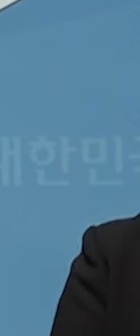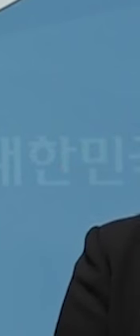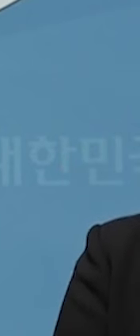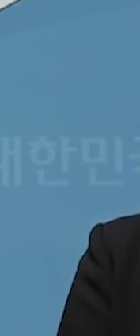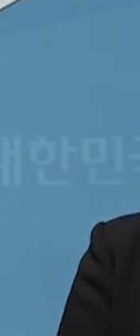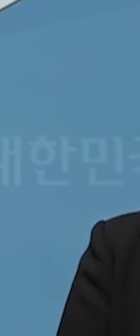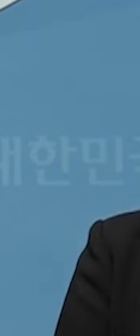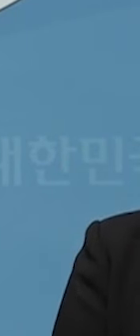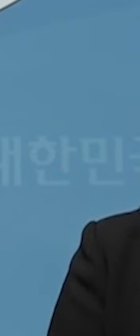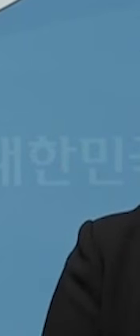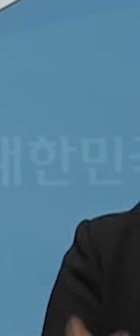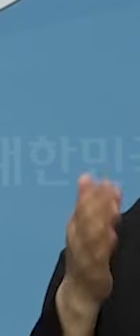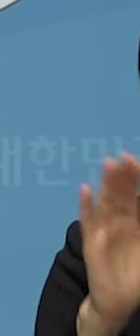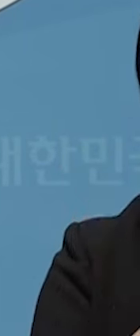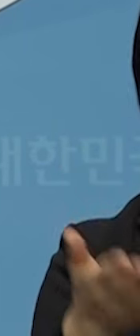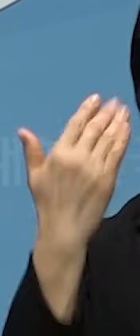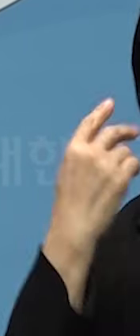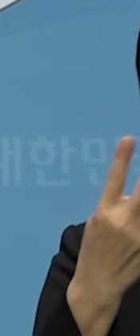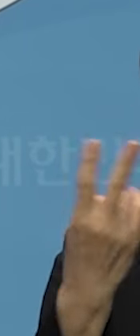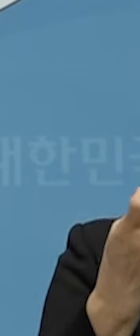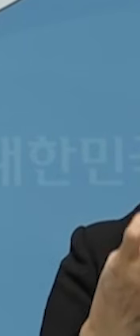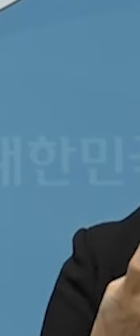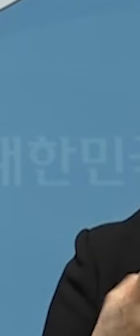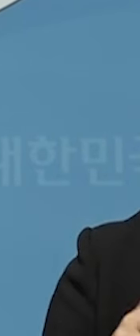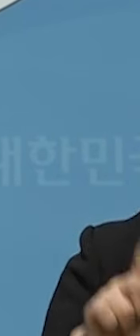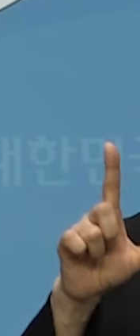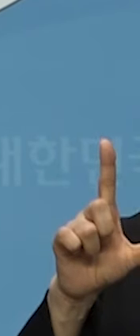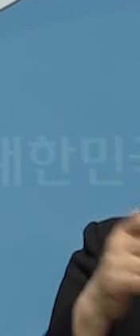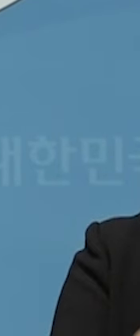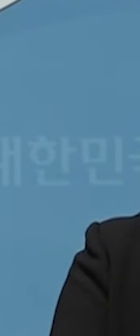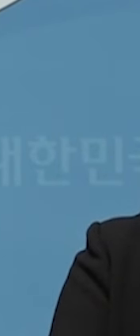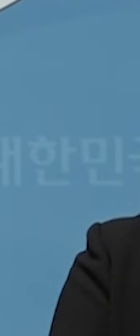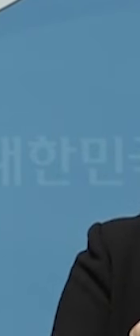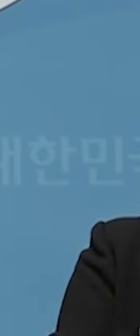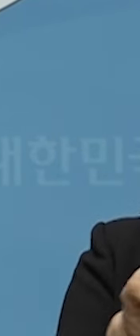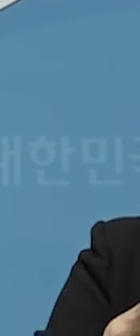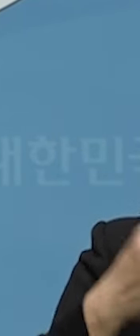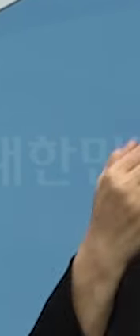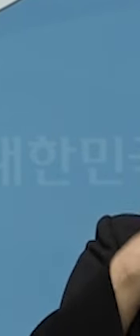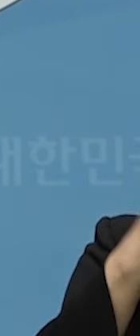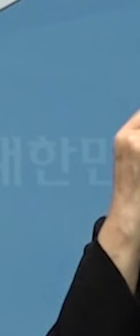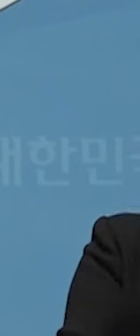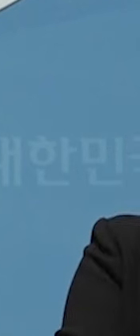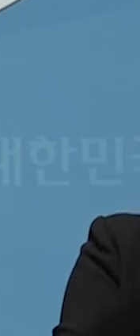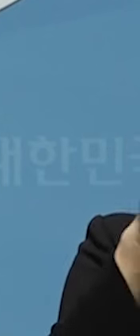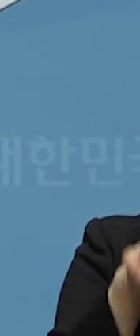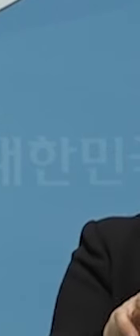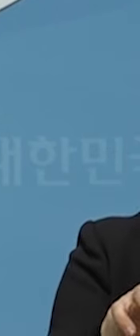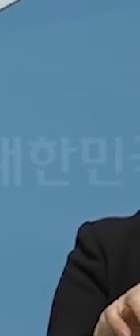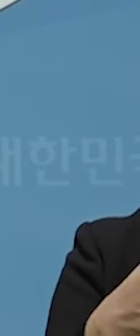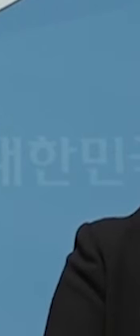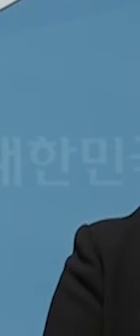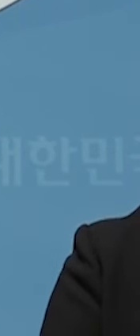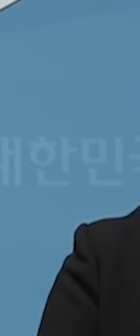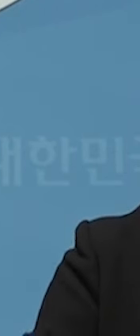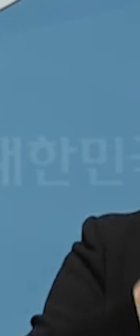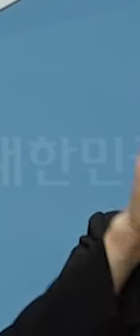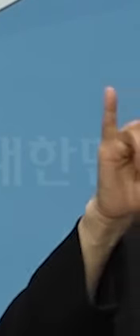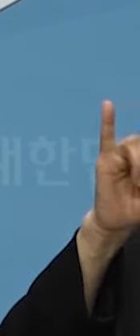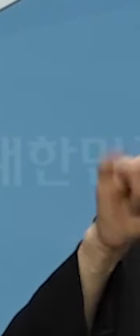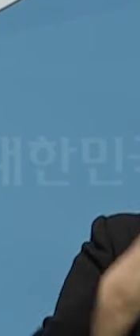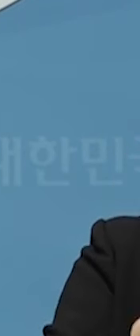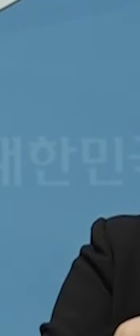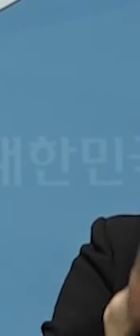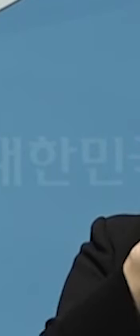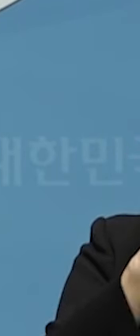사실입니다. 그런데 지난 2021년 형사정책연구원의 연구에 따르면 해외에 서버를